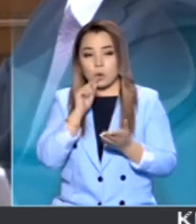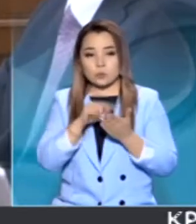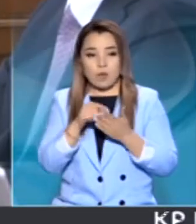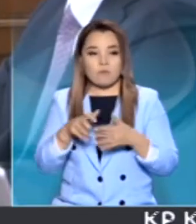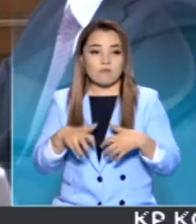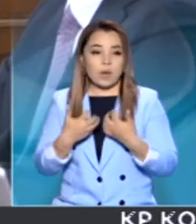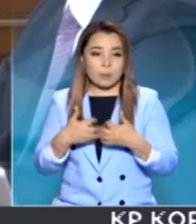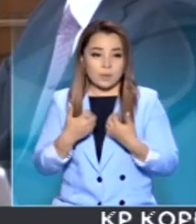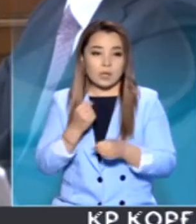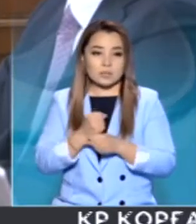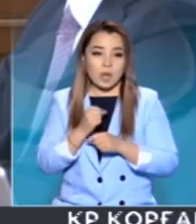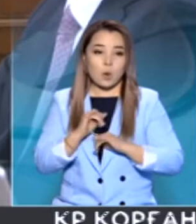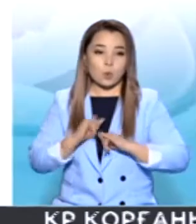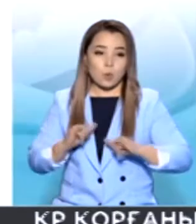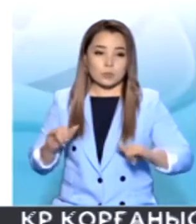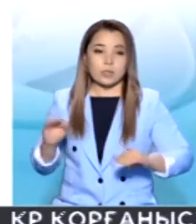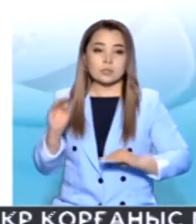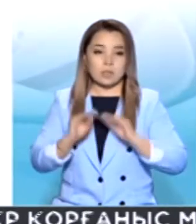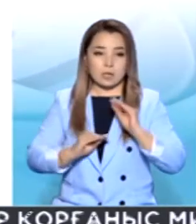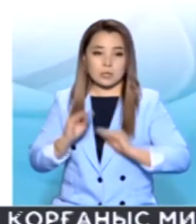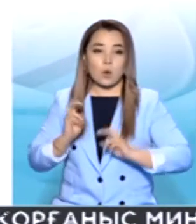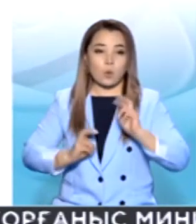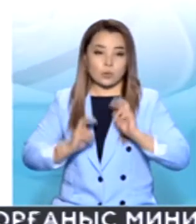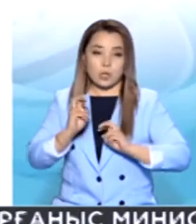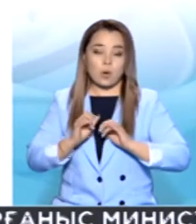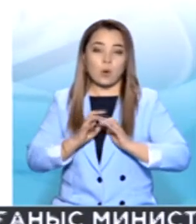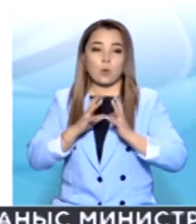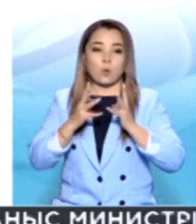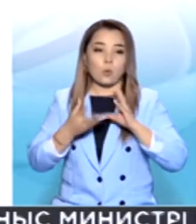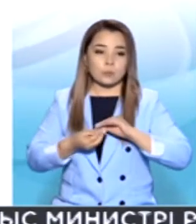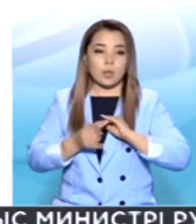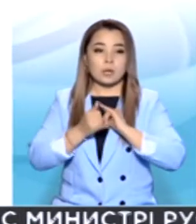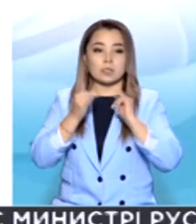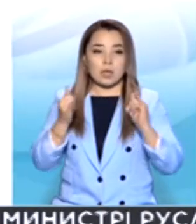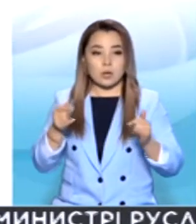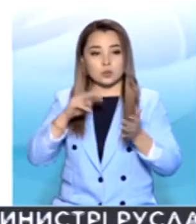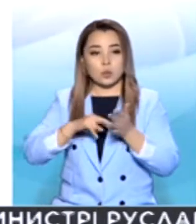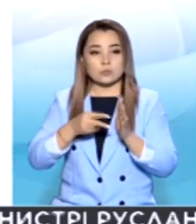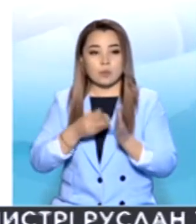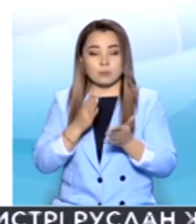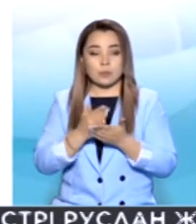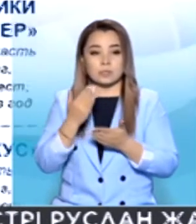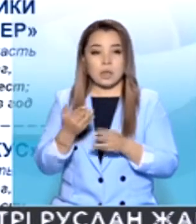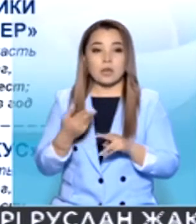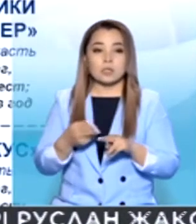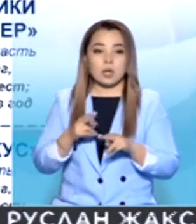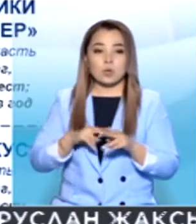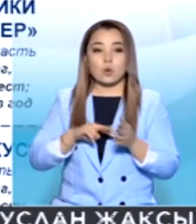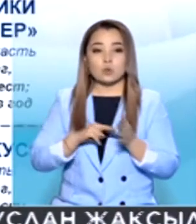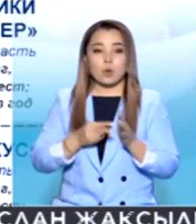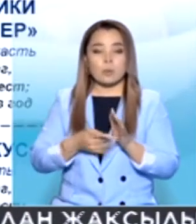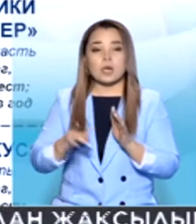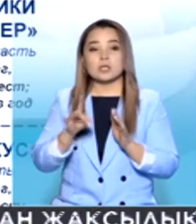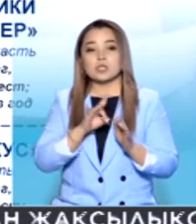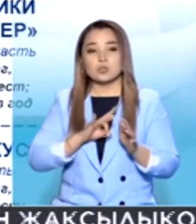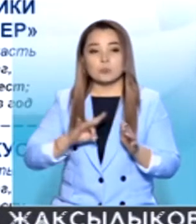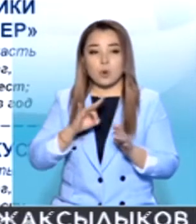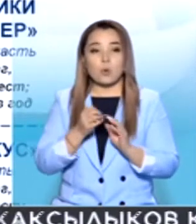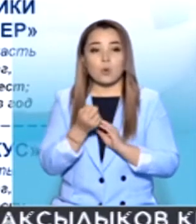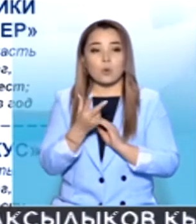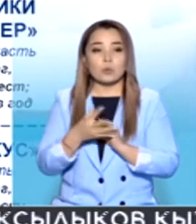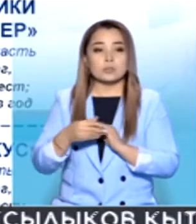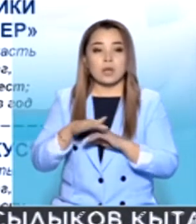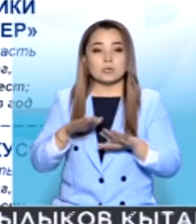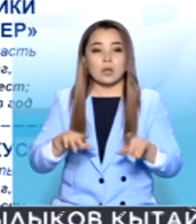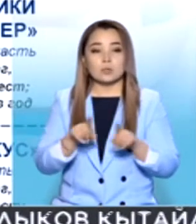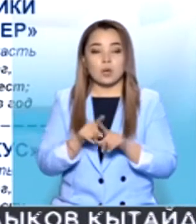және кеңейту бойынша өндірістің көлемін көтеруге жоспарланып отыр. Бұл жобалар республиканың 13 өңірінде